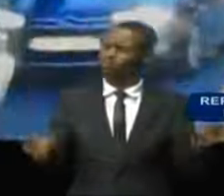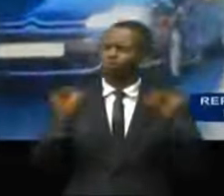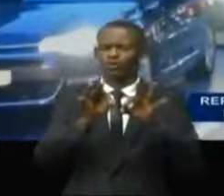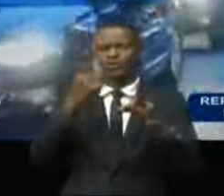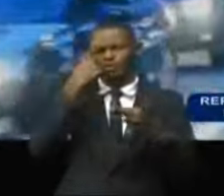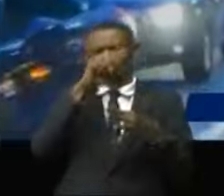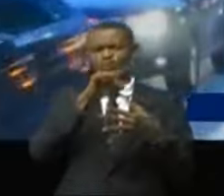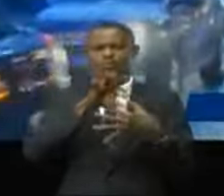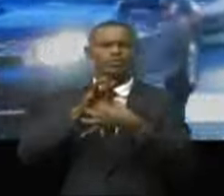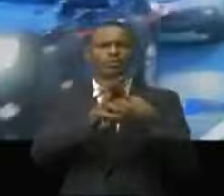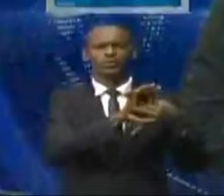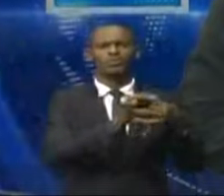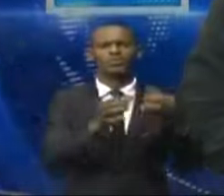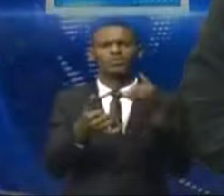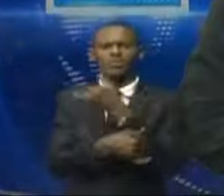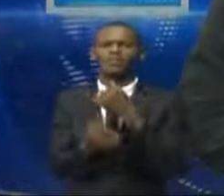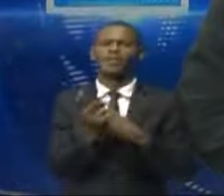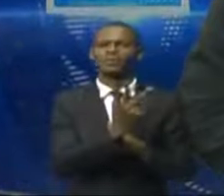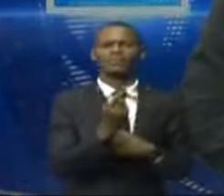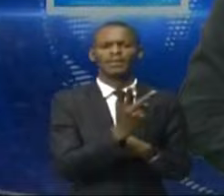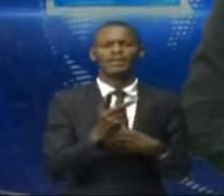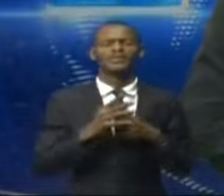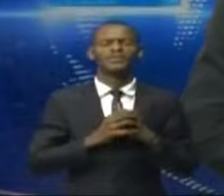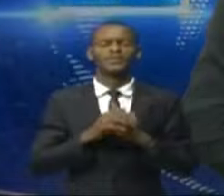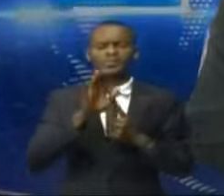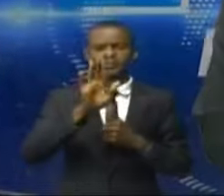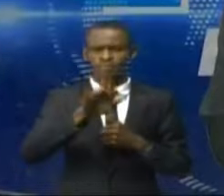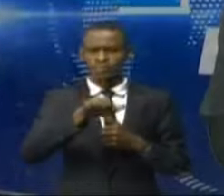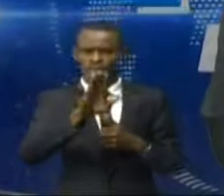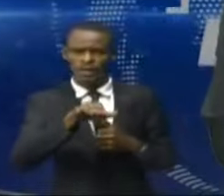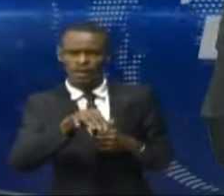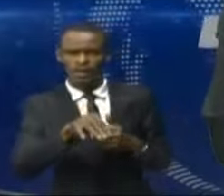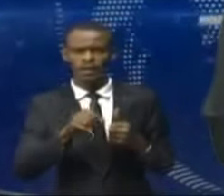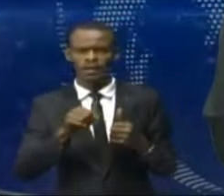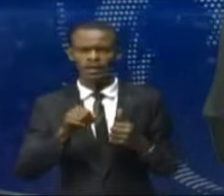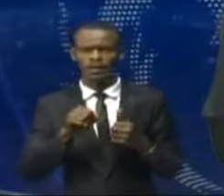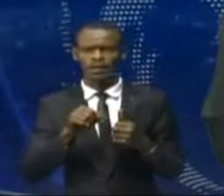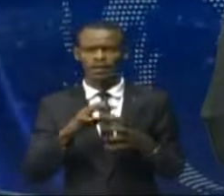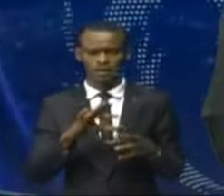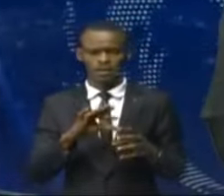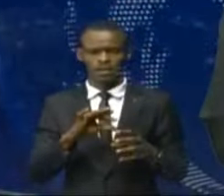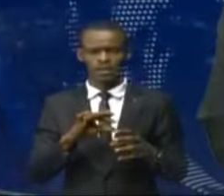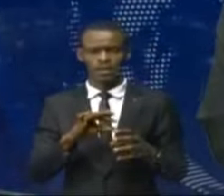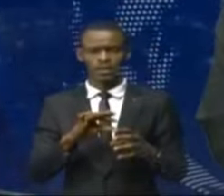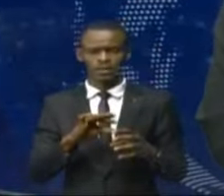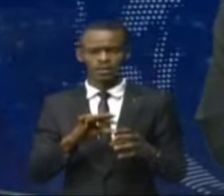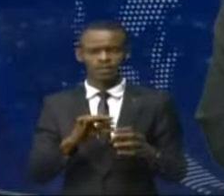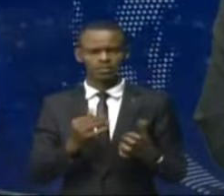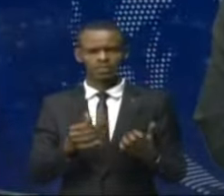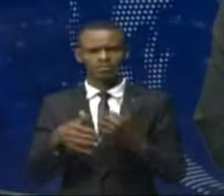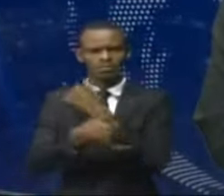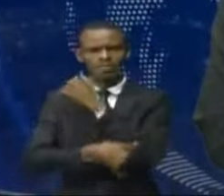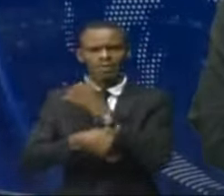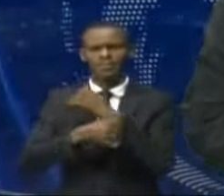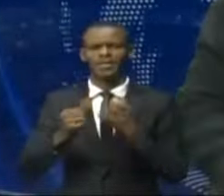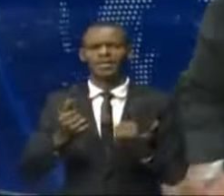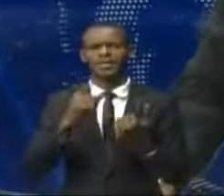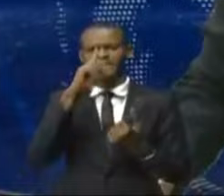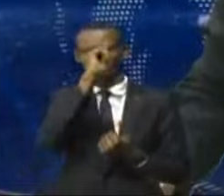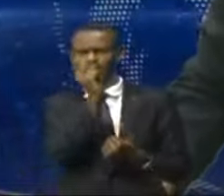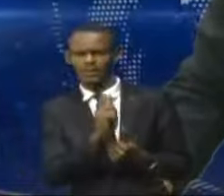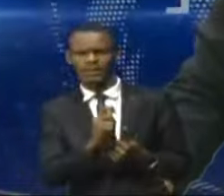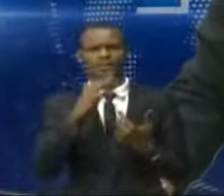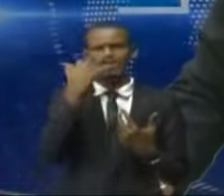de la Défense. Les responsables des armées de l'Afrique du Sud, de la Tanzanie et le Malawi se sont